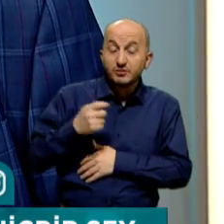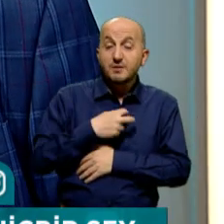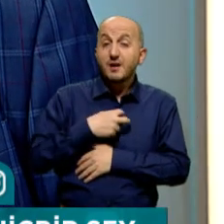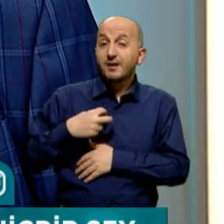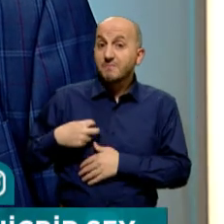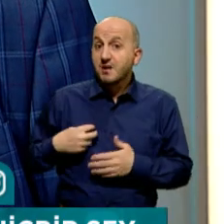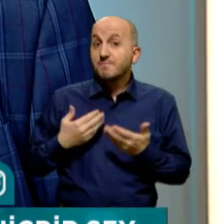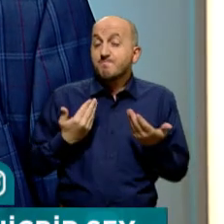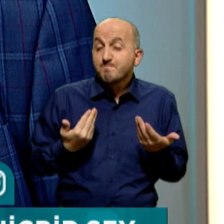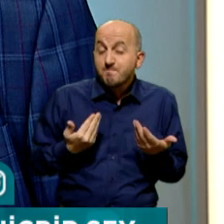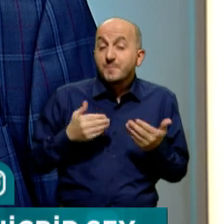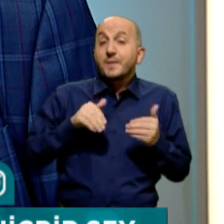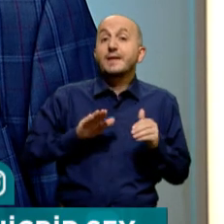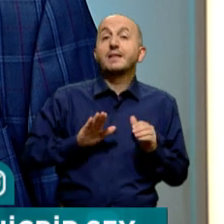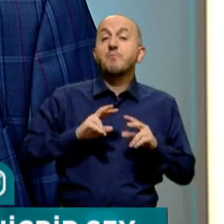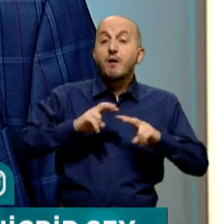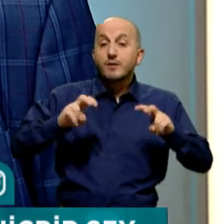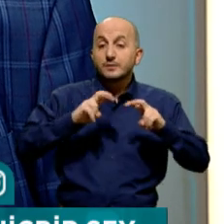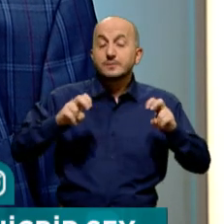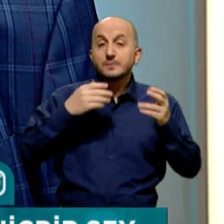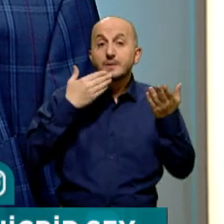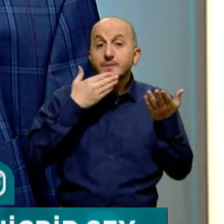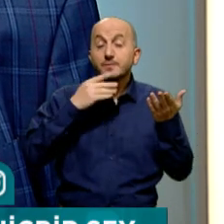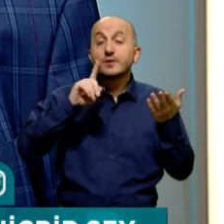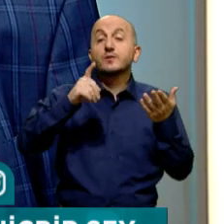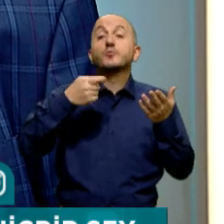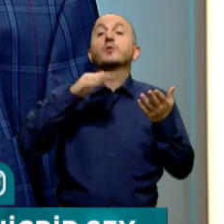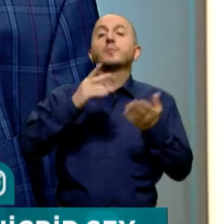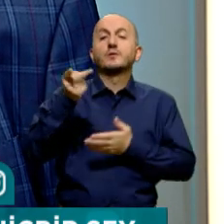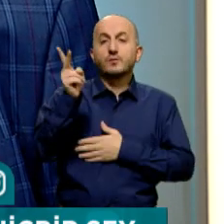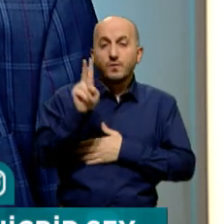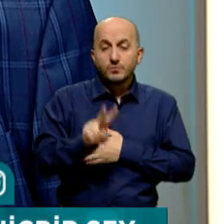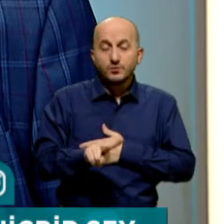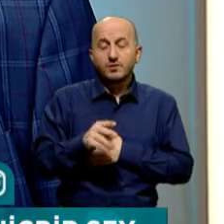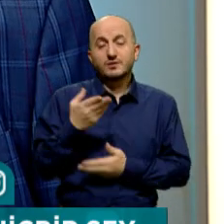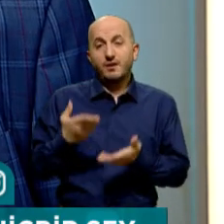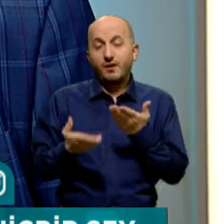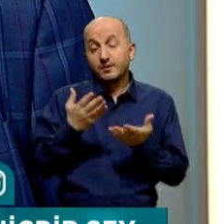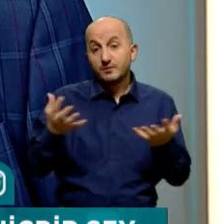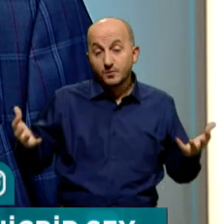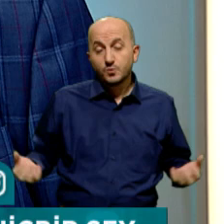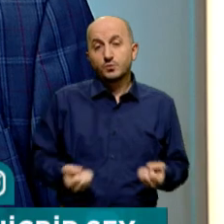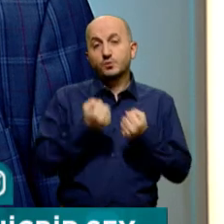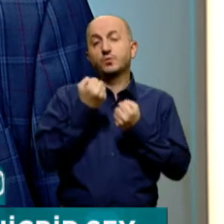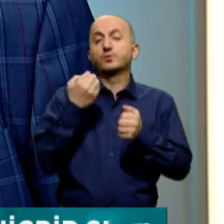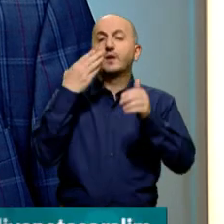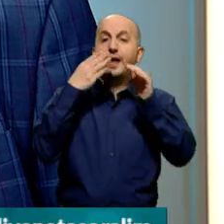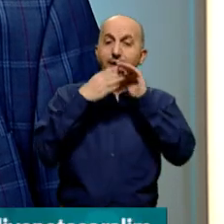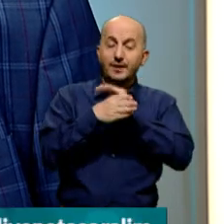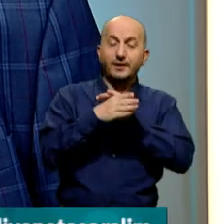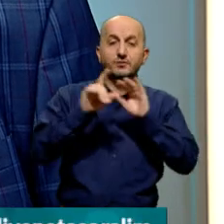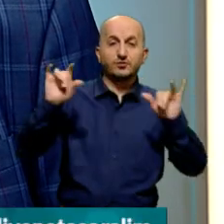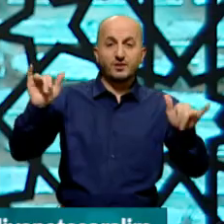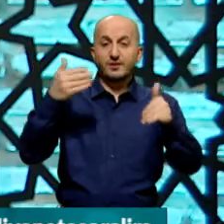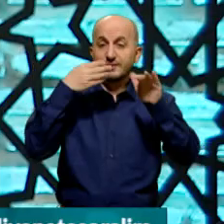diye, peygamber mi değil mi diye araştırma imkanı bulamadan ölmüşlerse bunlar ahirette kurtuluşa ererler. Eyvallah. Ve